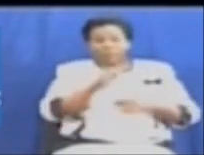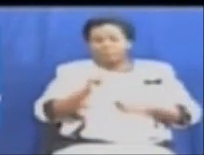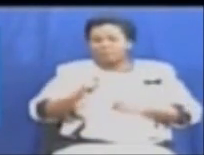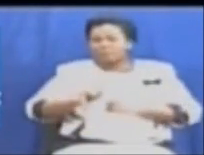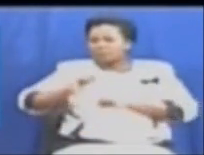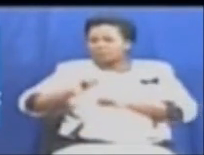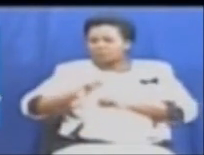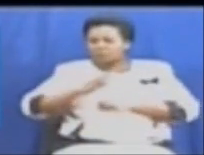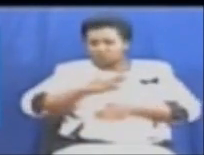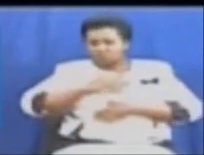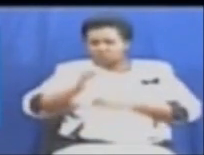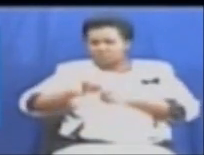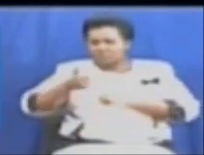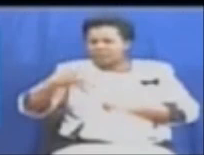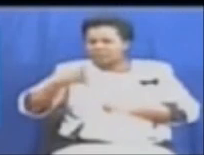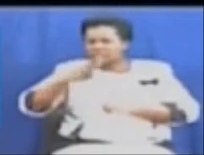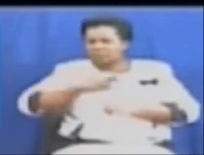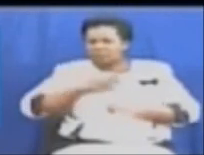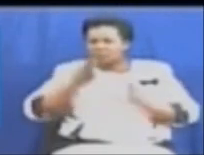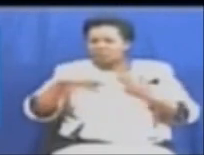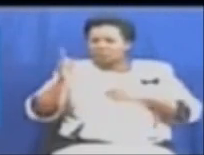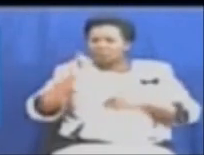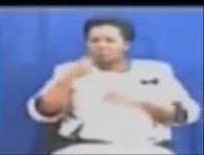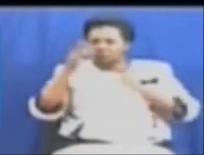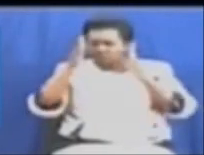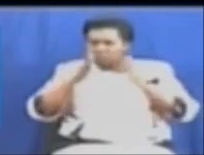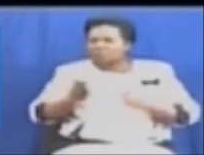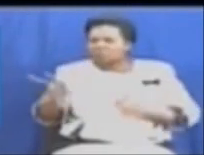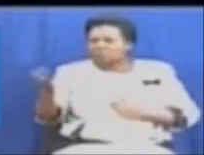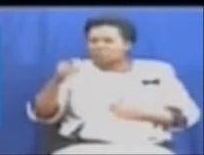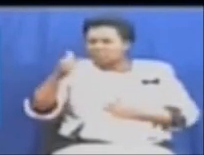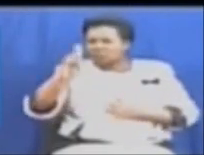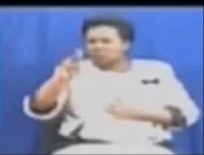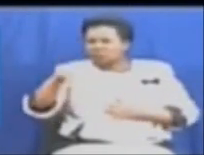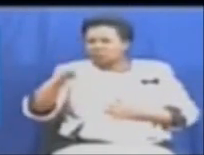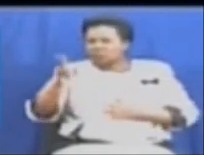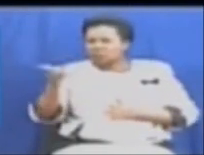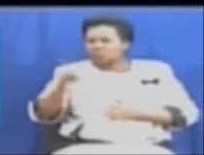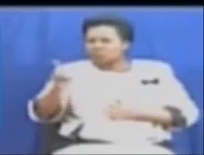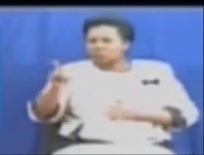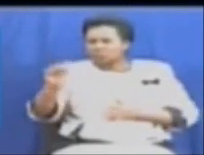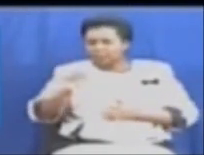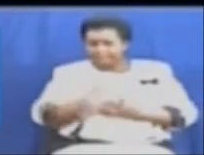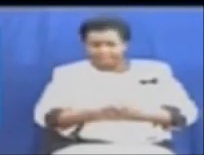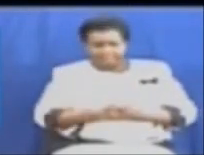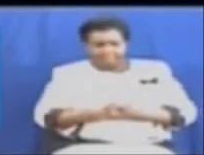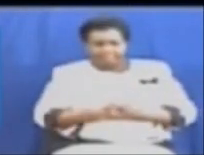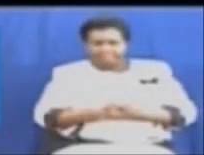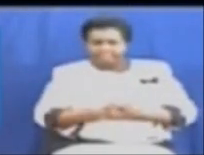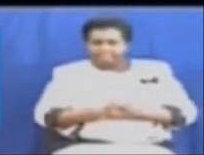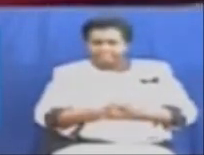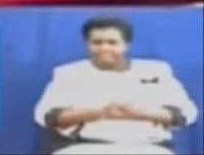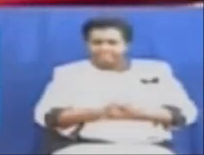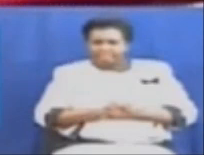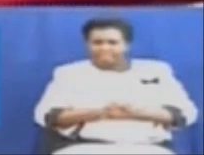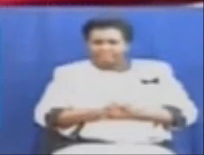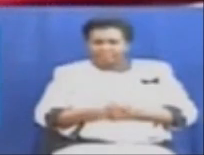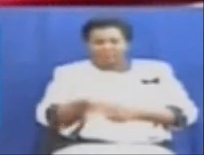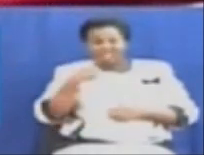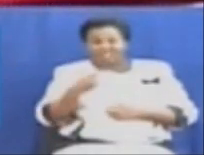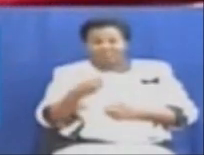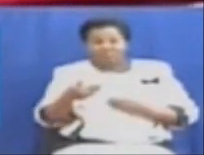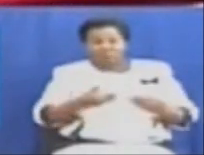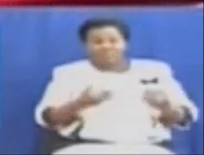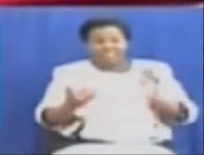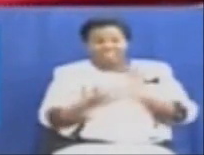langu, je, serikali iko tayari kuweka utaratibu mahususi ili kusudi mwanasheria